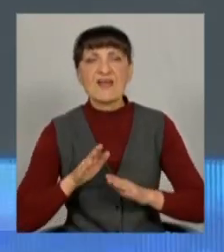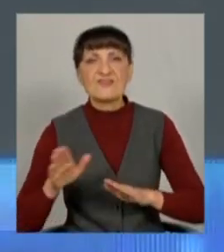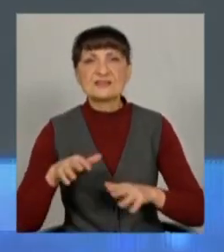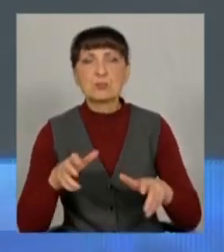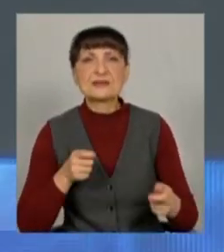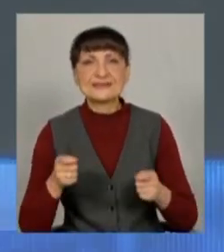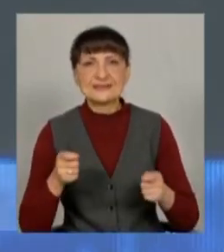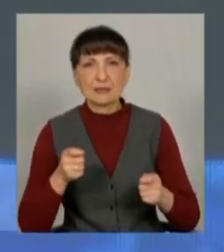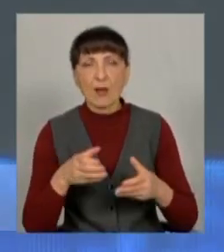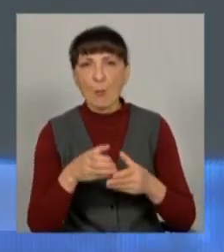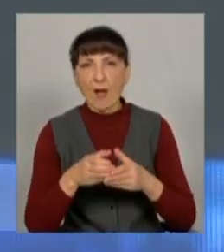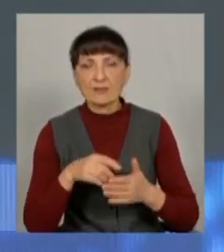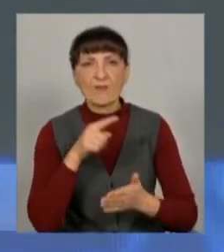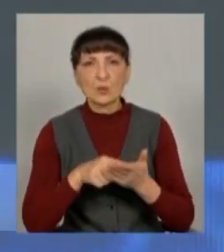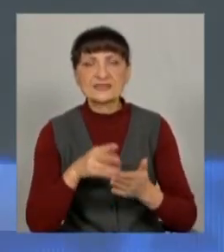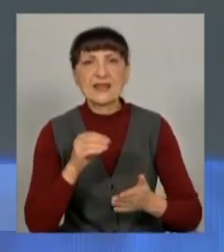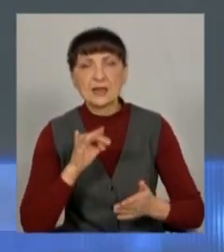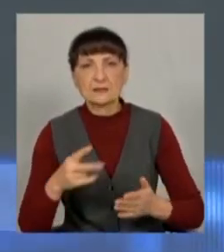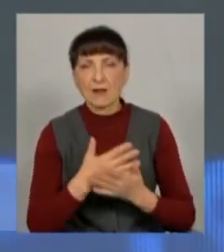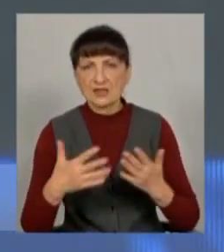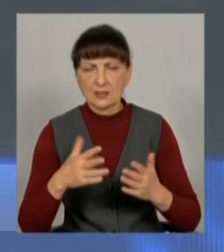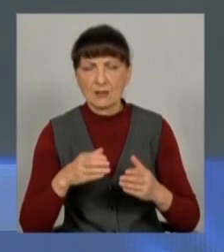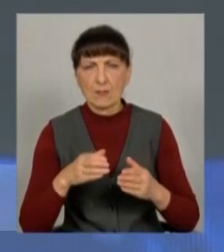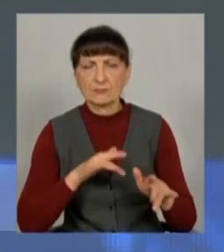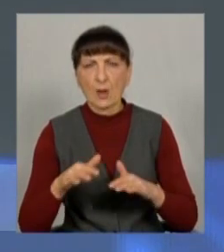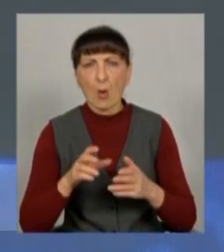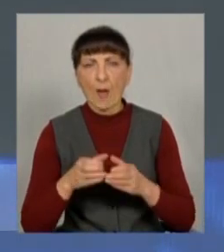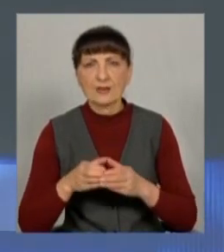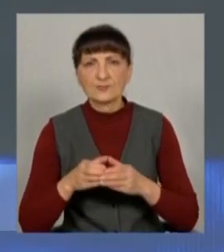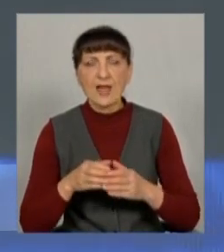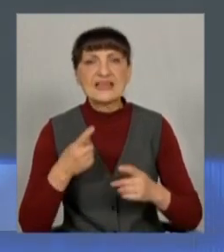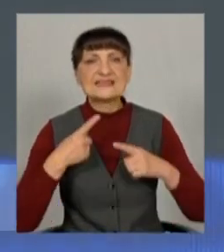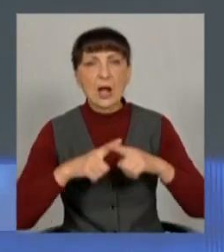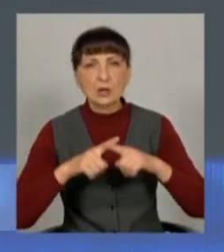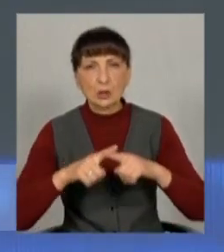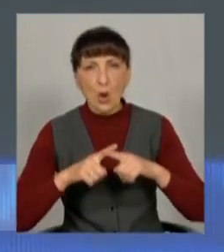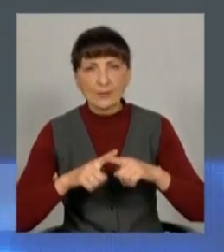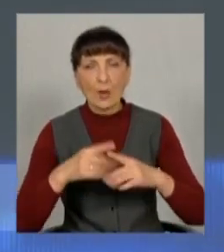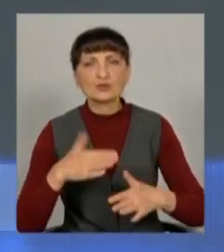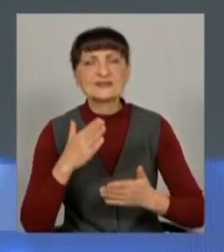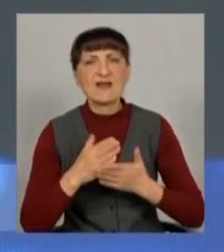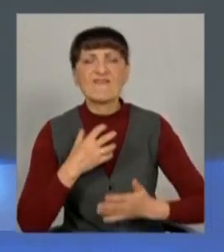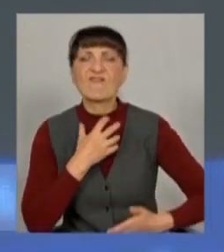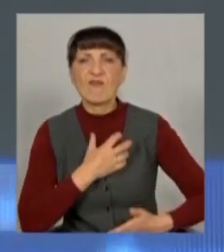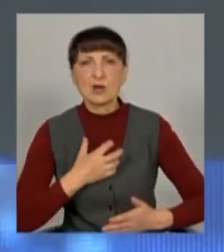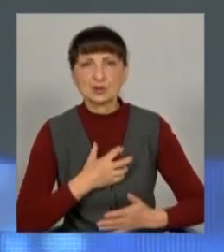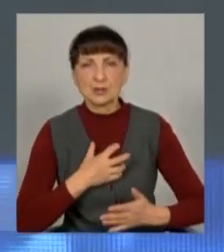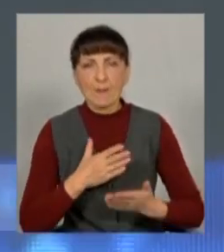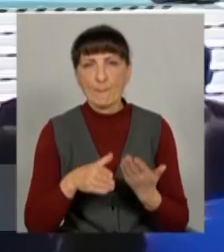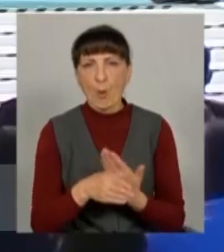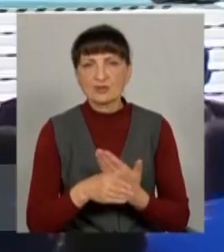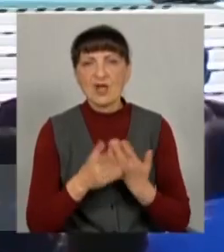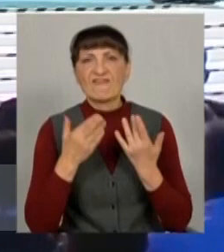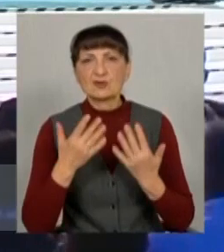spacex по вопросам старлин Лорен дреер президент отметил что технологии spacex стали стратегическими инструментами